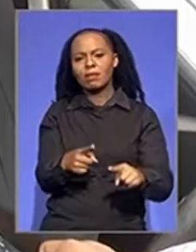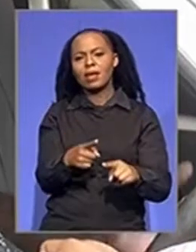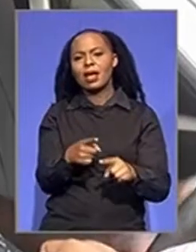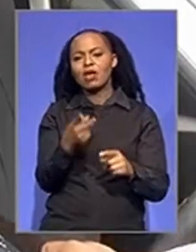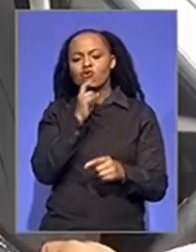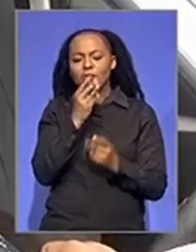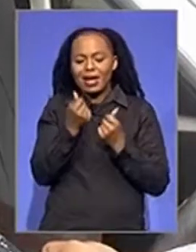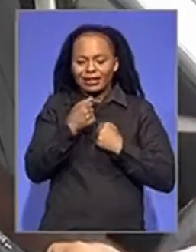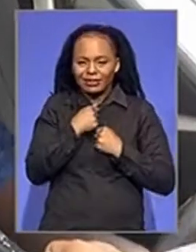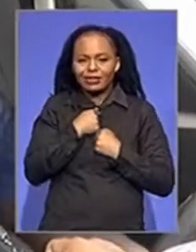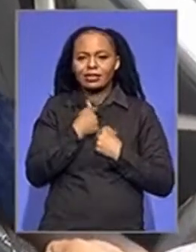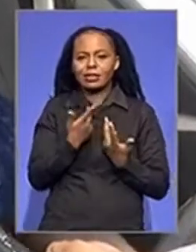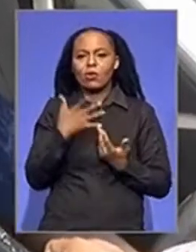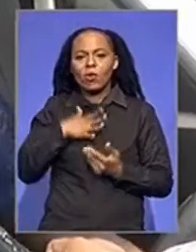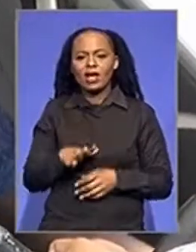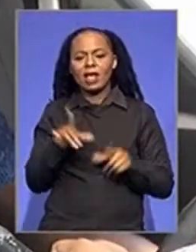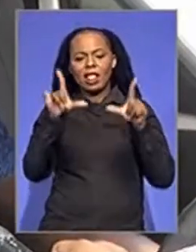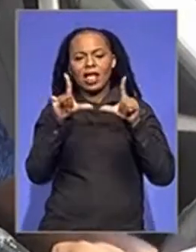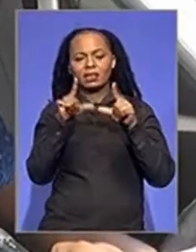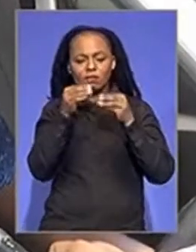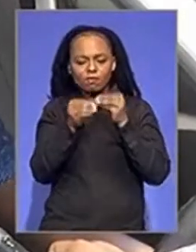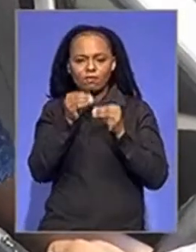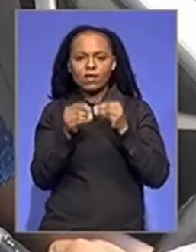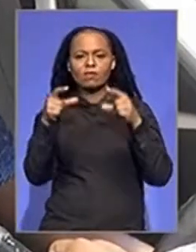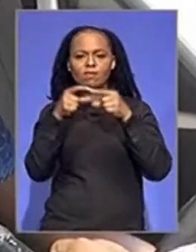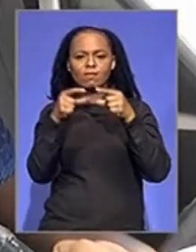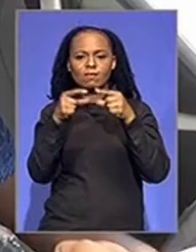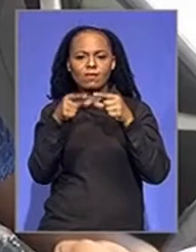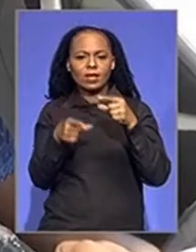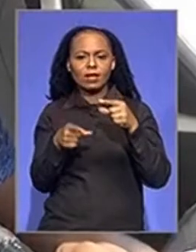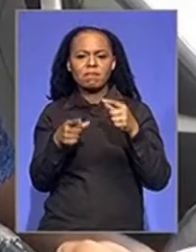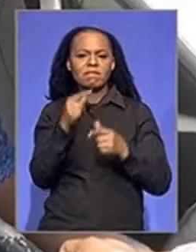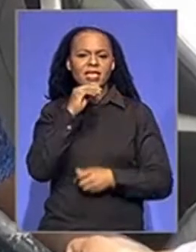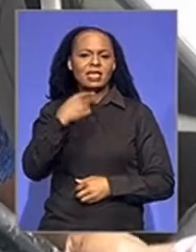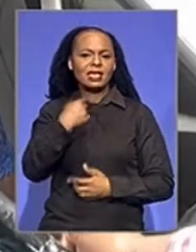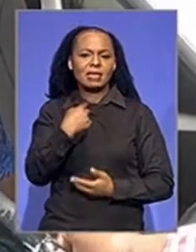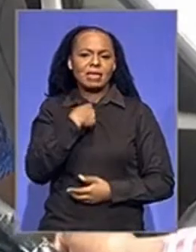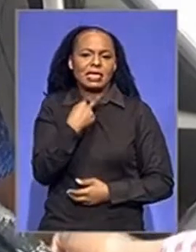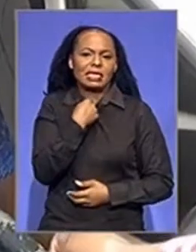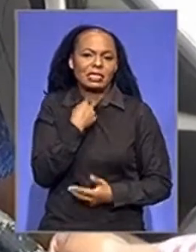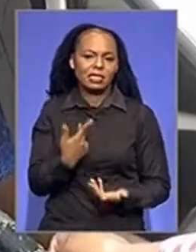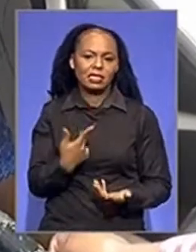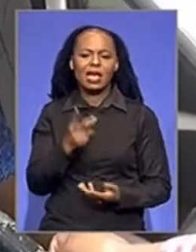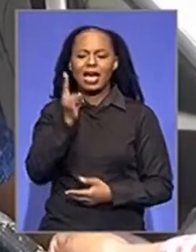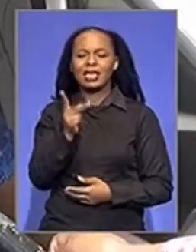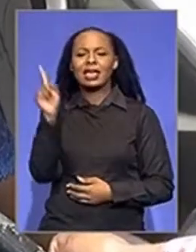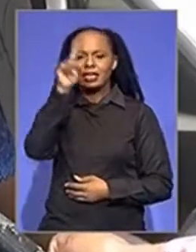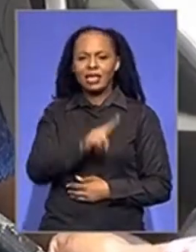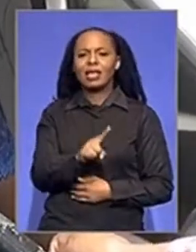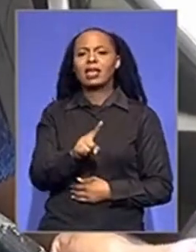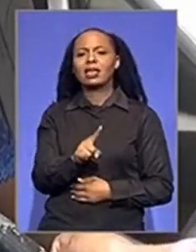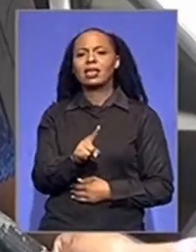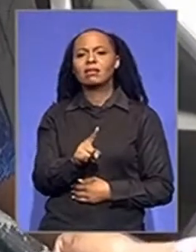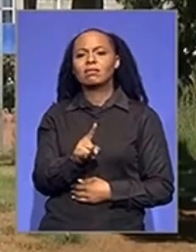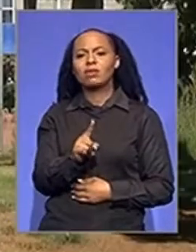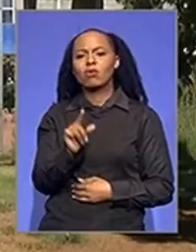tšhelete a o kgone o tlameha o kgutle then o nke letsatsi hape o ye Winberg kapa